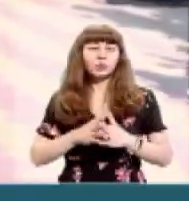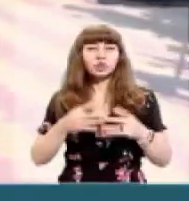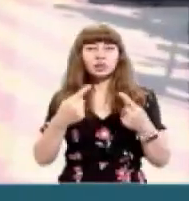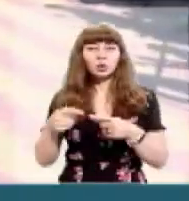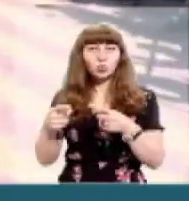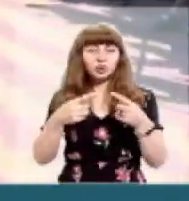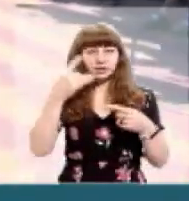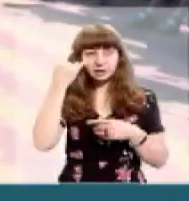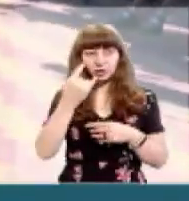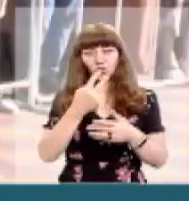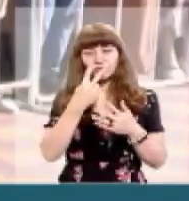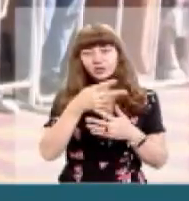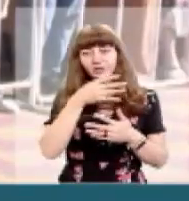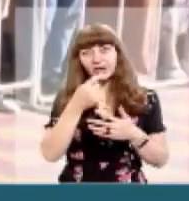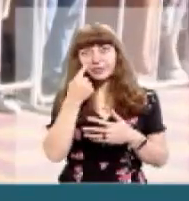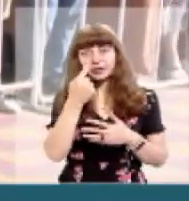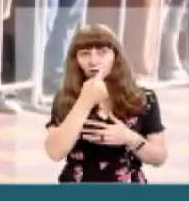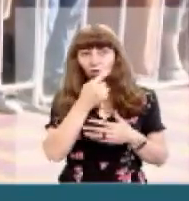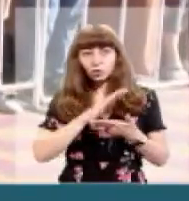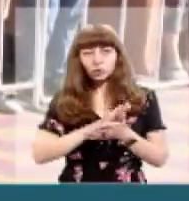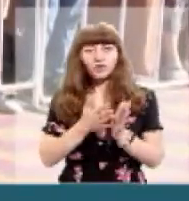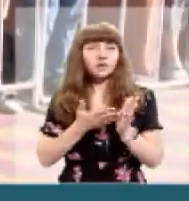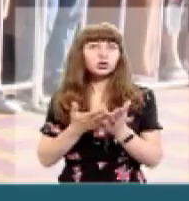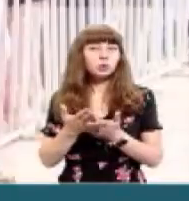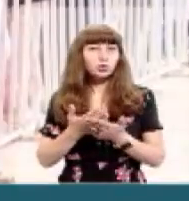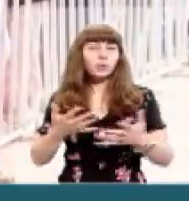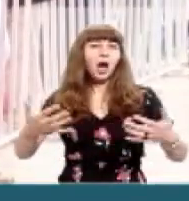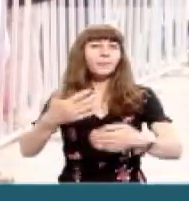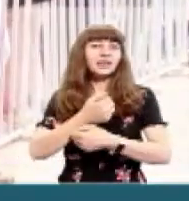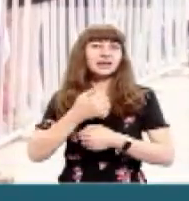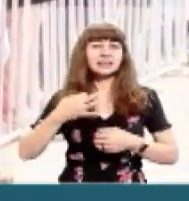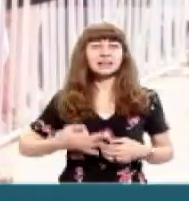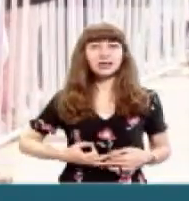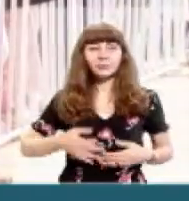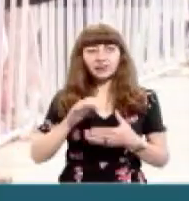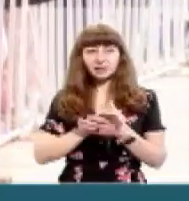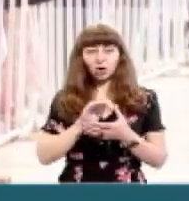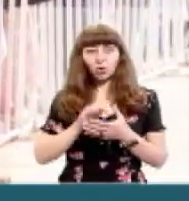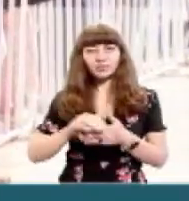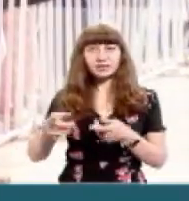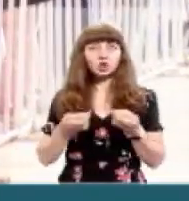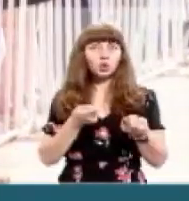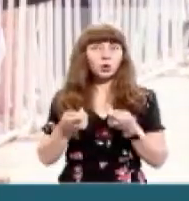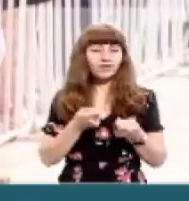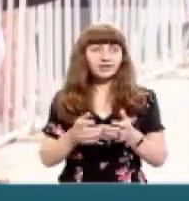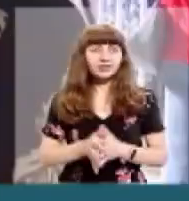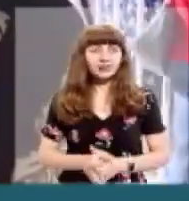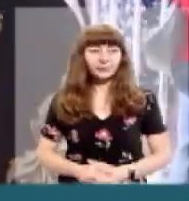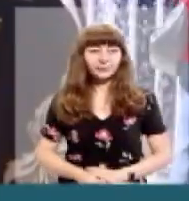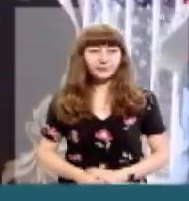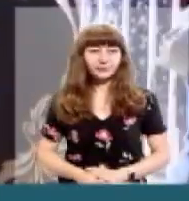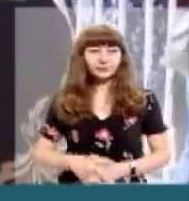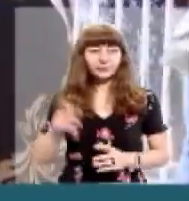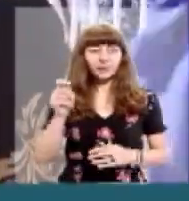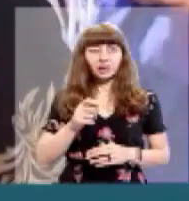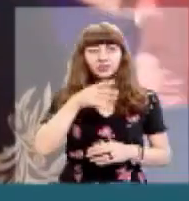было важно увидеть своими глазами условия службы, обнять сыновей, познакомиться с их командирами и сослуживцами.